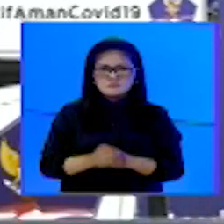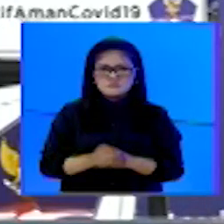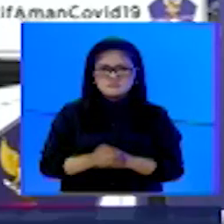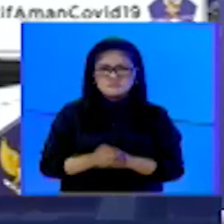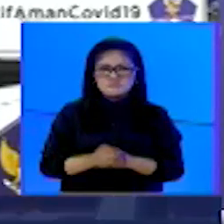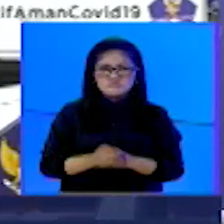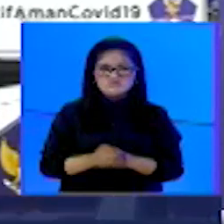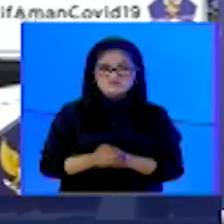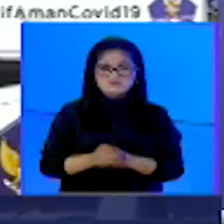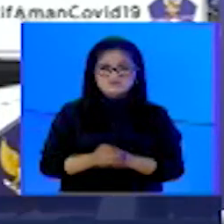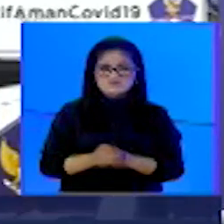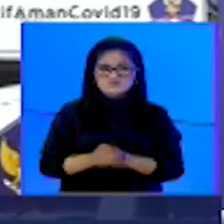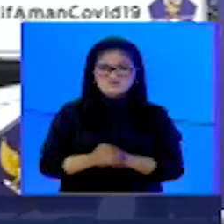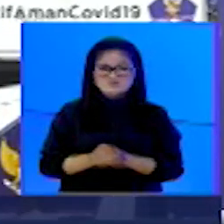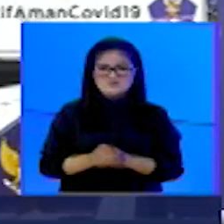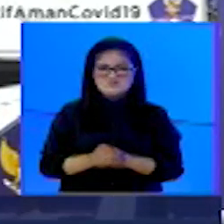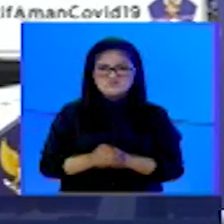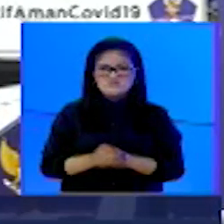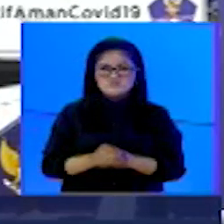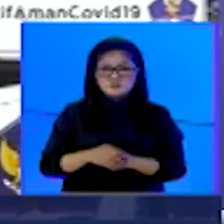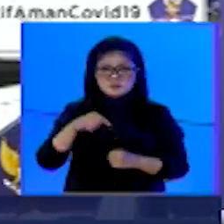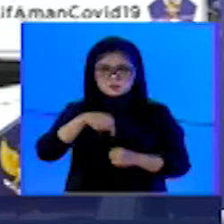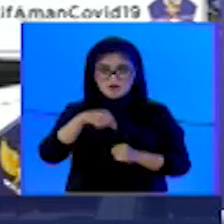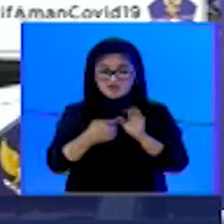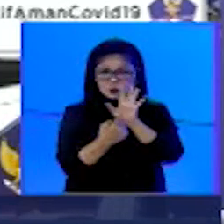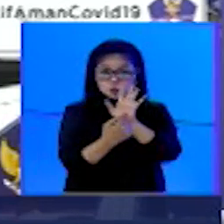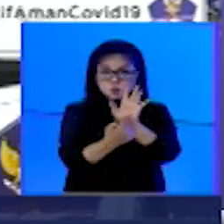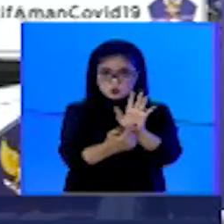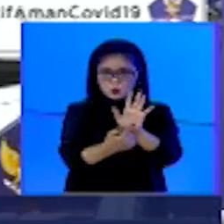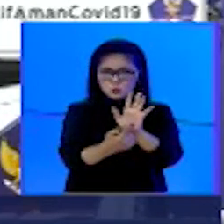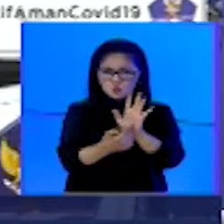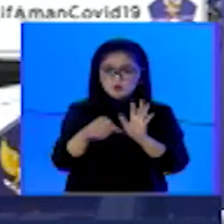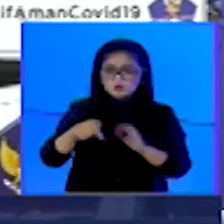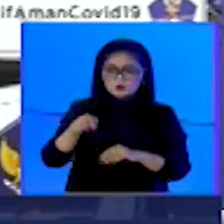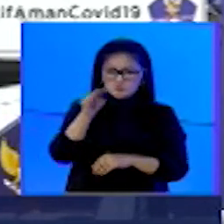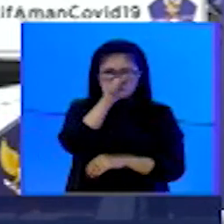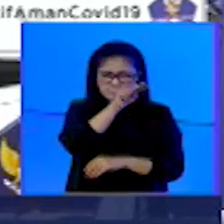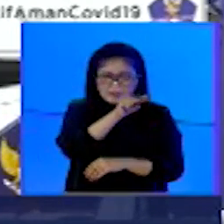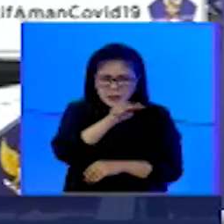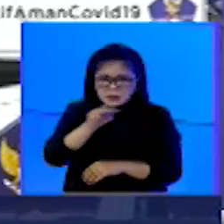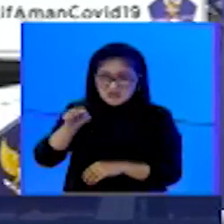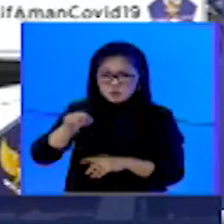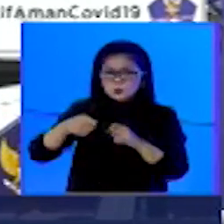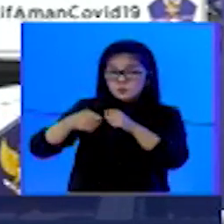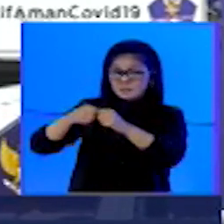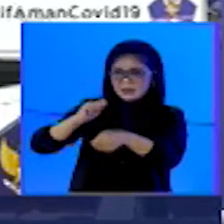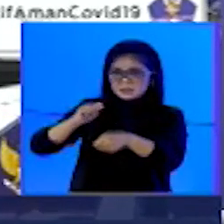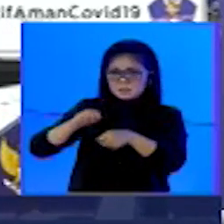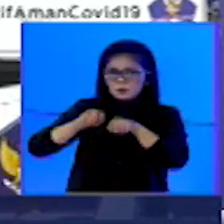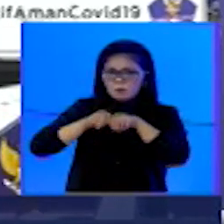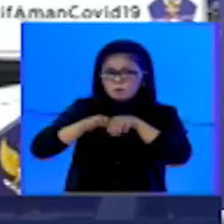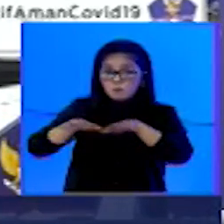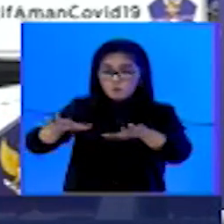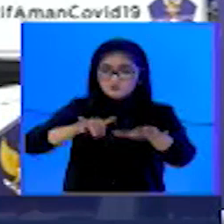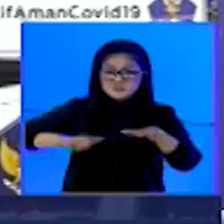atau TCM. Ini menunjukkan bahwa pemeriksaan atau testing secara